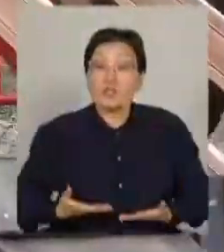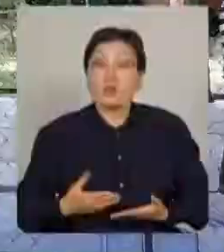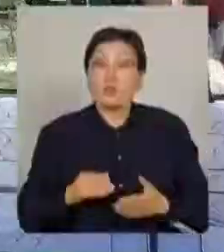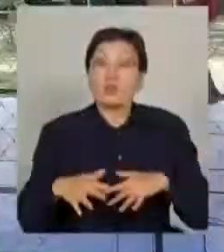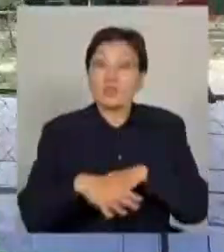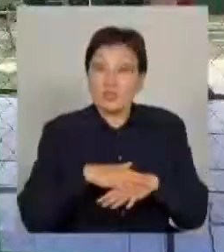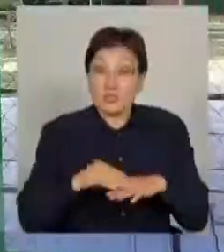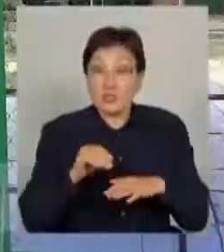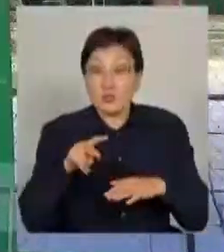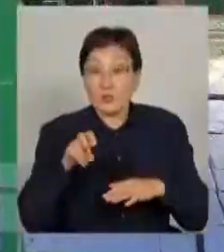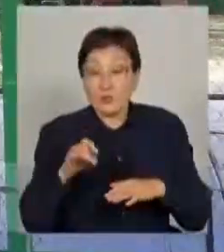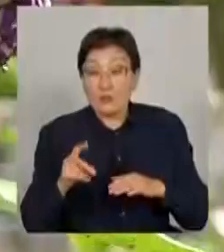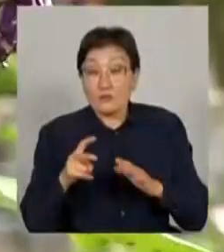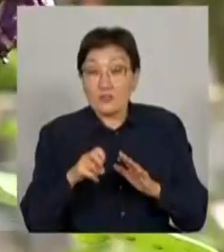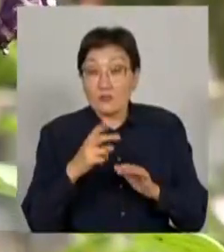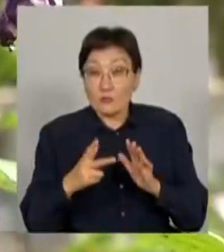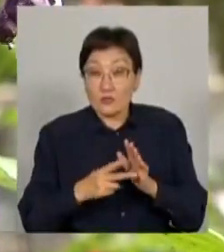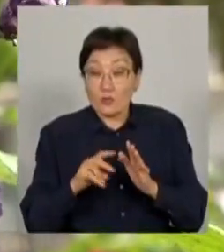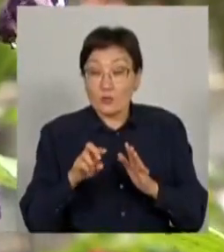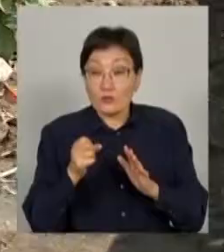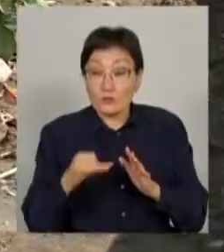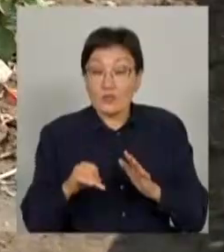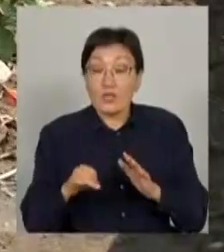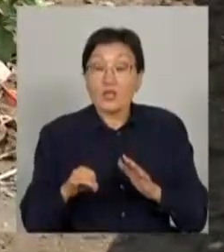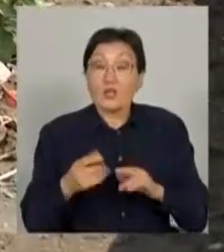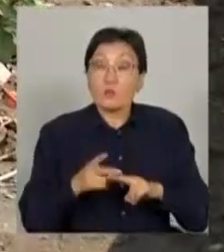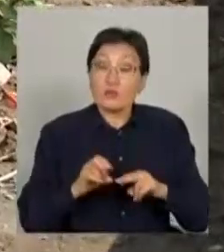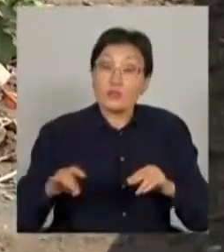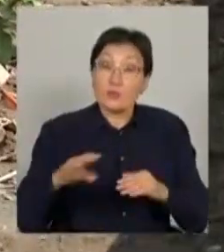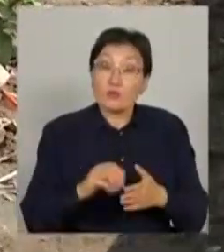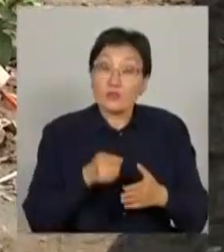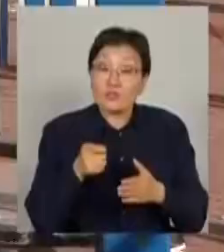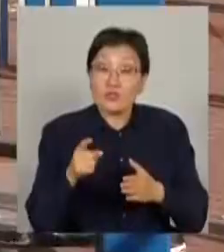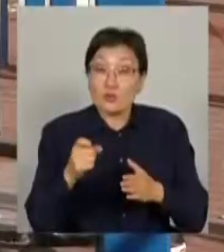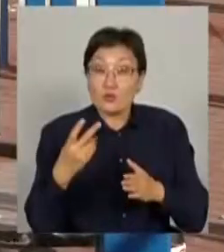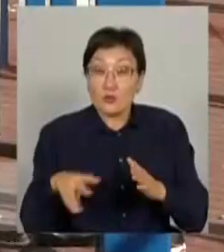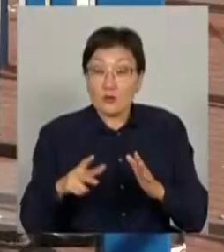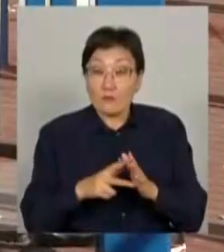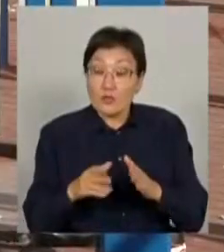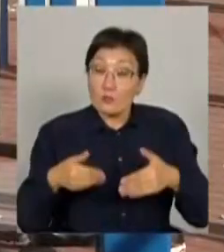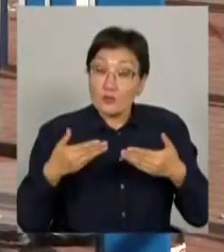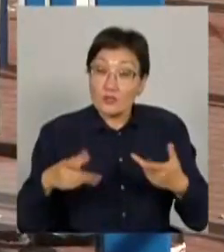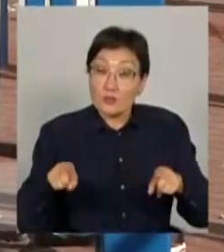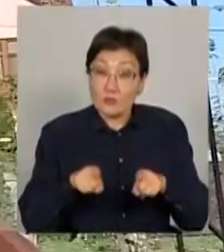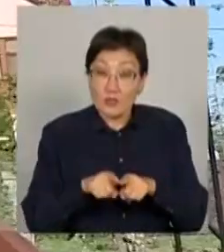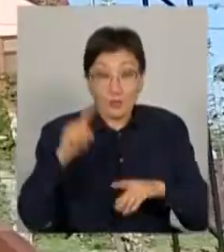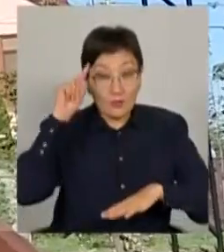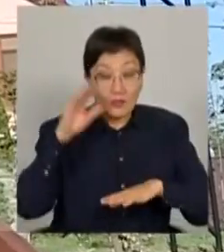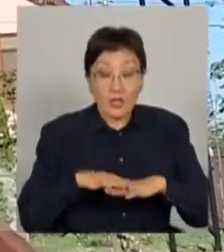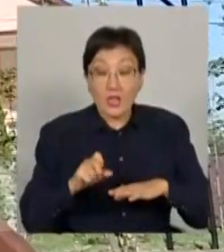– 218. Далее идет Наурызбайский. От жителей этого района поступило 148 предложений. Затем